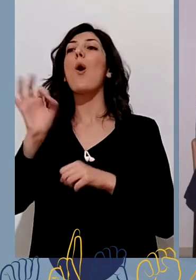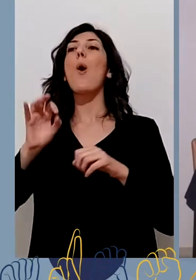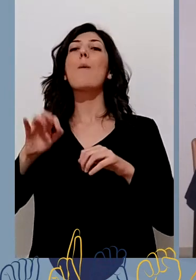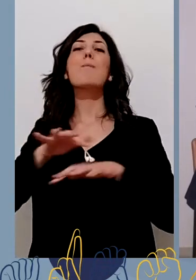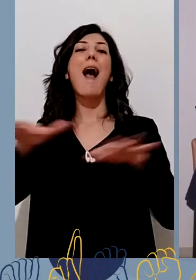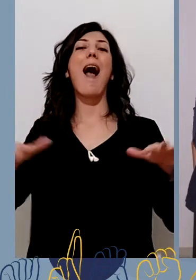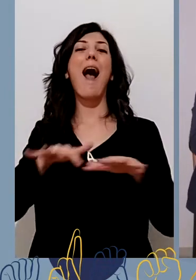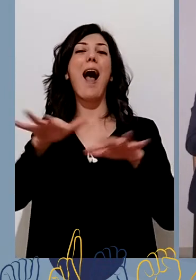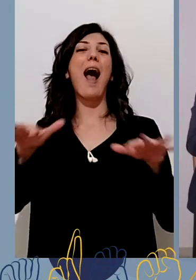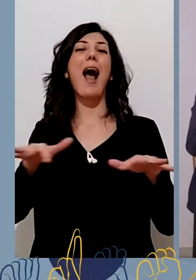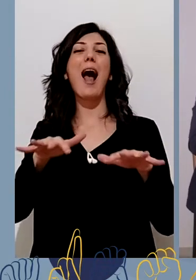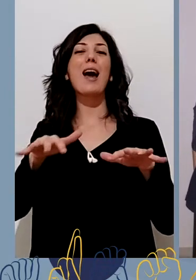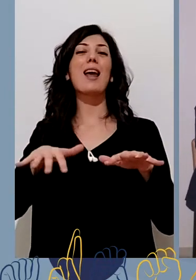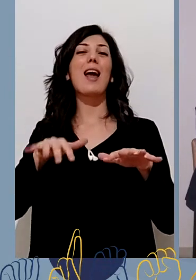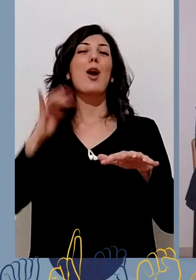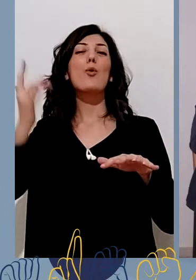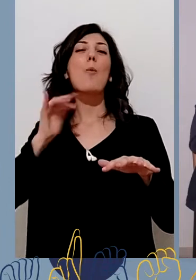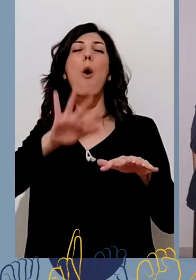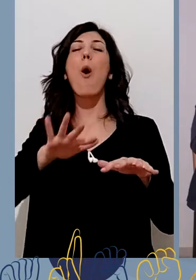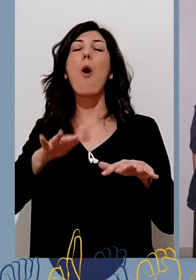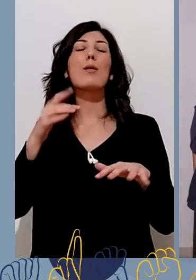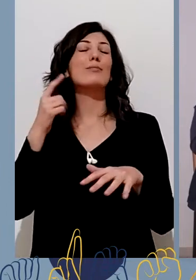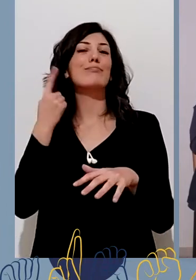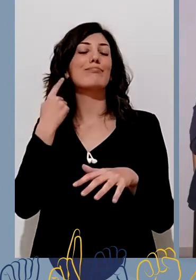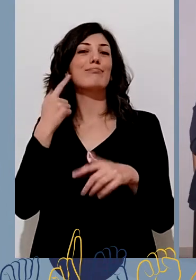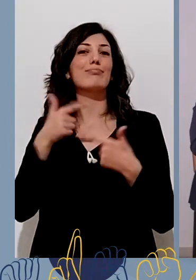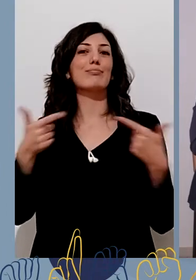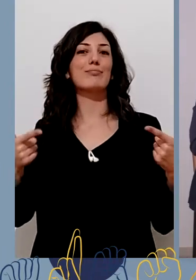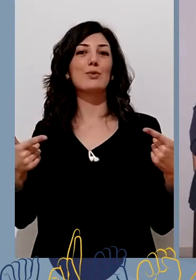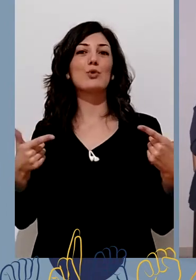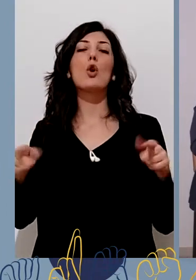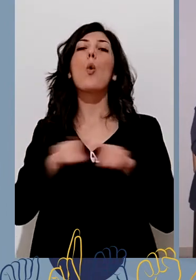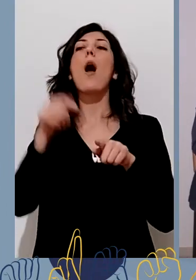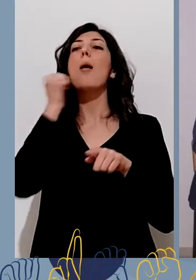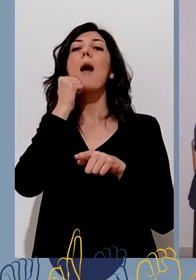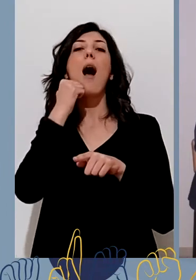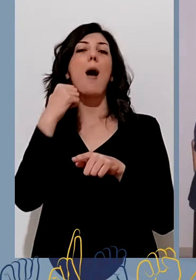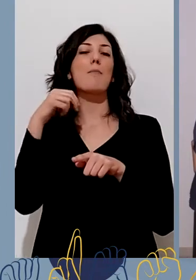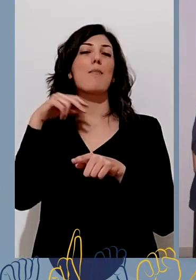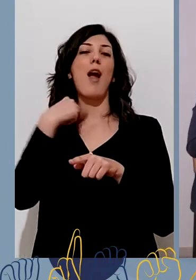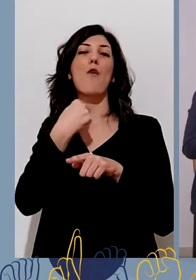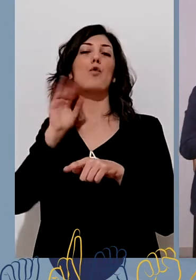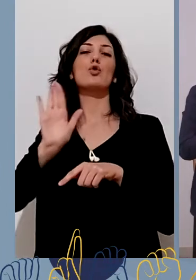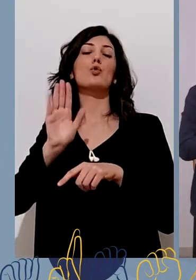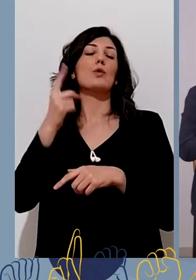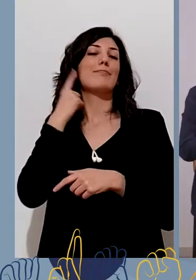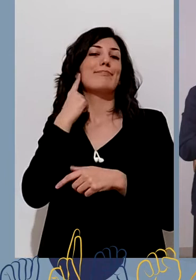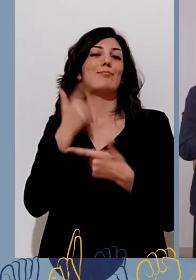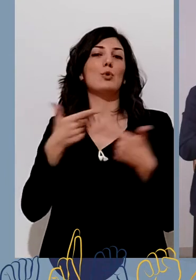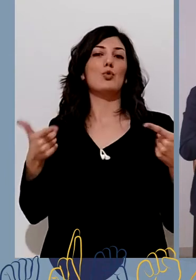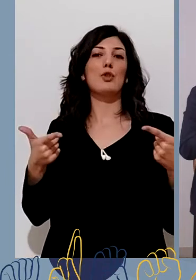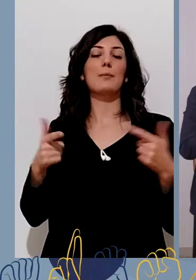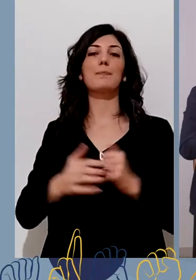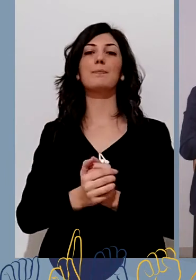quel bambino nato sordo, ecco, tutto questo influisce, appunto, è un handicap in questo senso qua. Certo, poi lui si